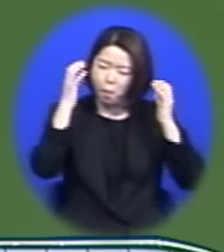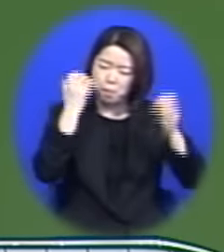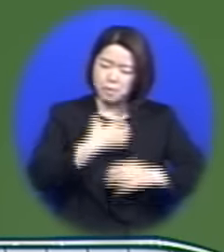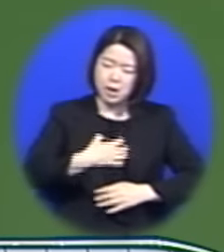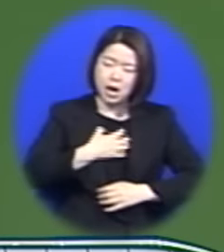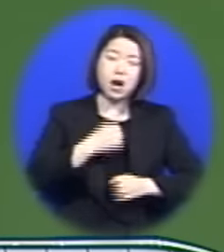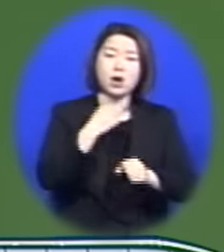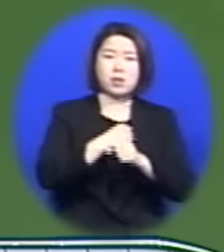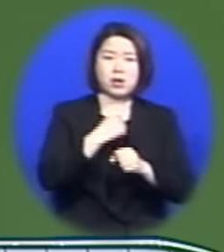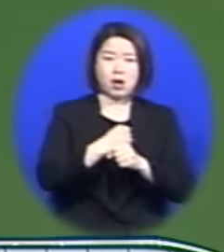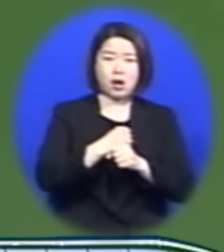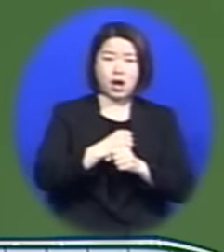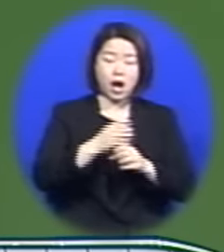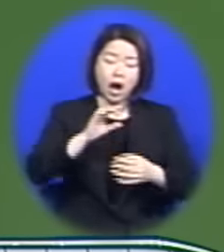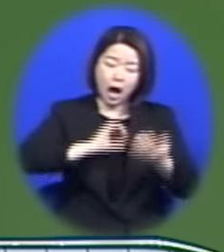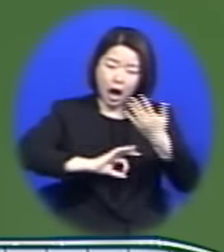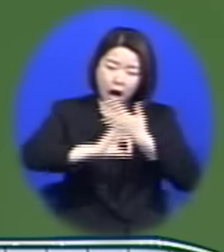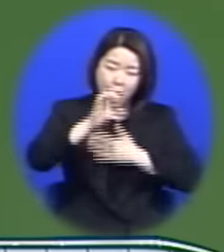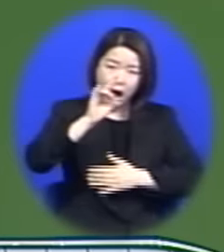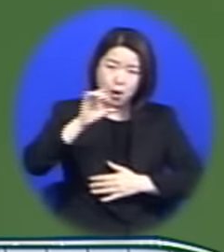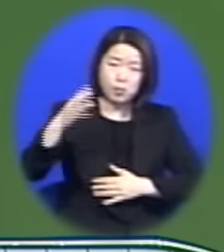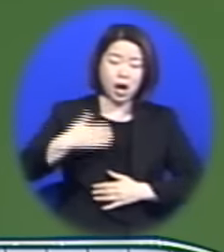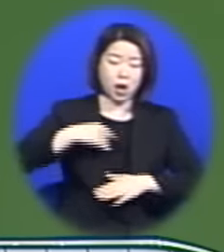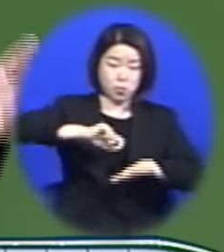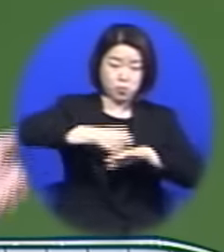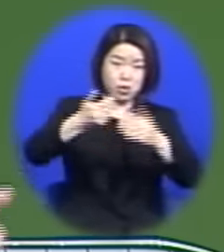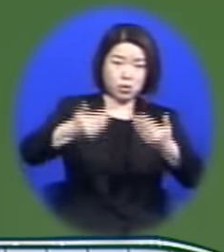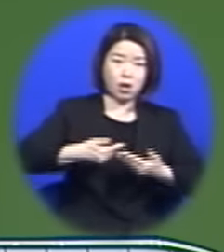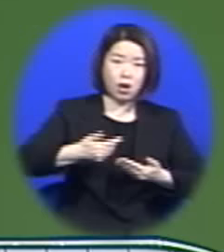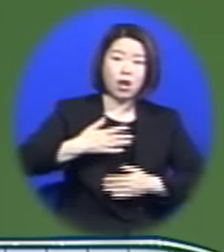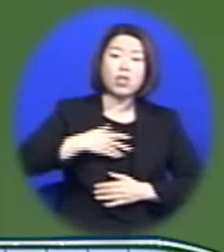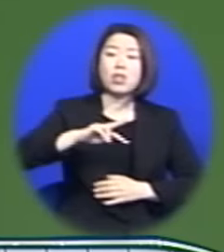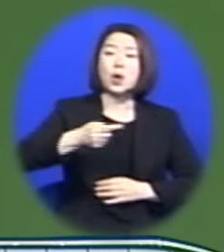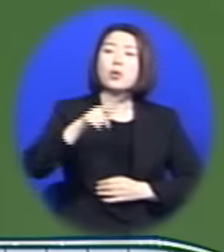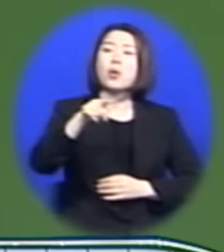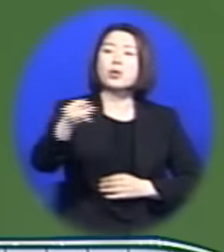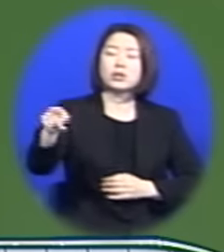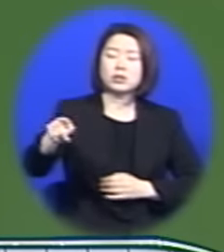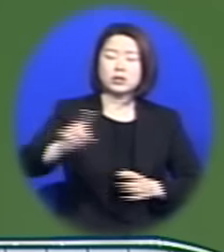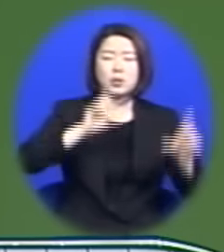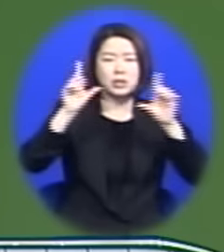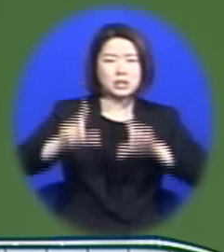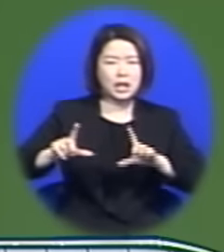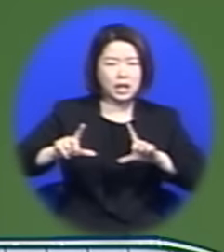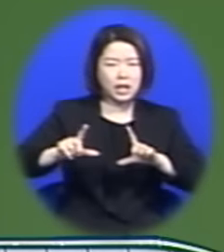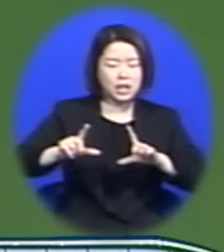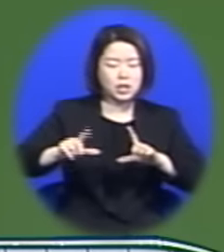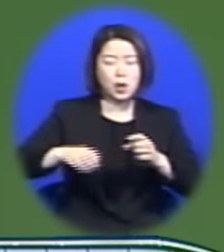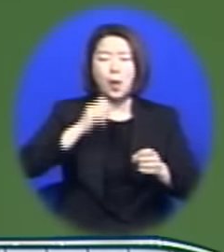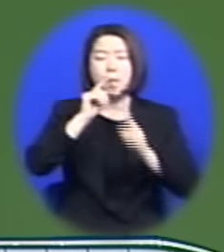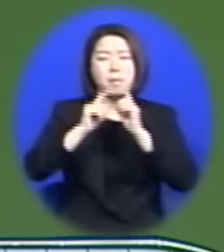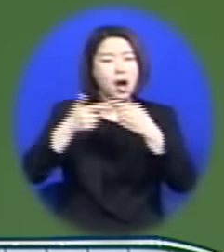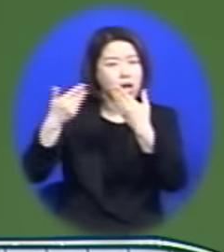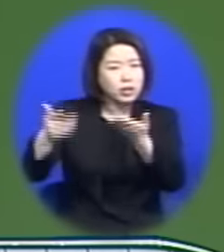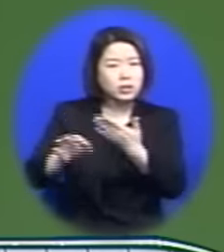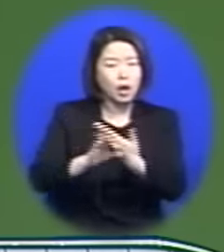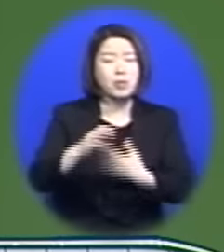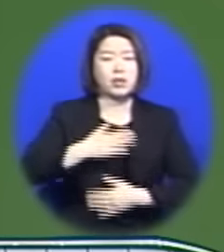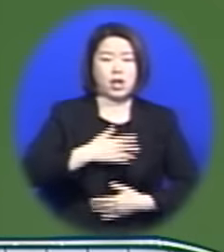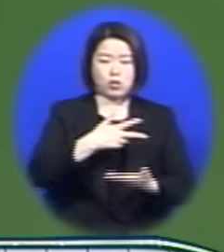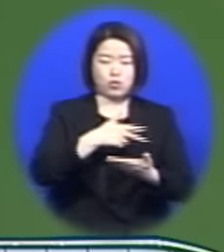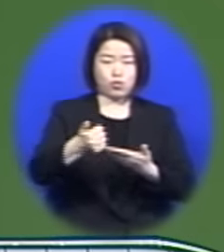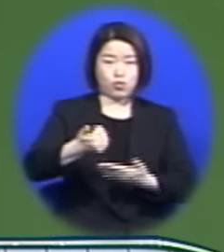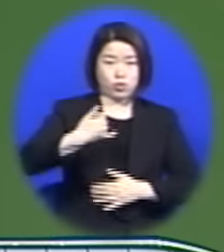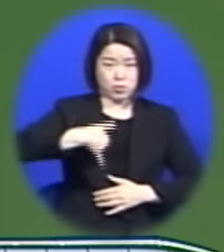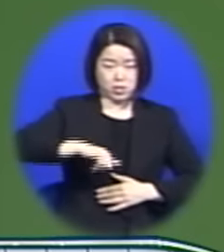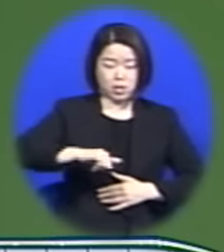아침마다 나를 하셨습니다 나도 그들처럼 살아야지 하고 말했다면 나는 주님의 자녀들을